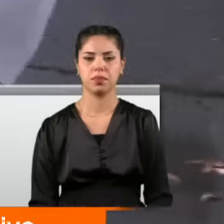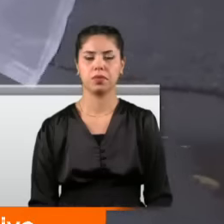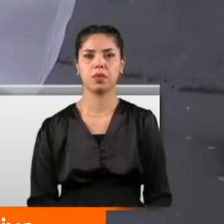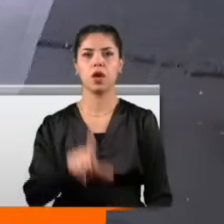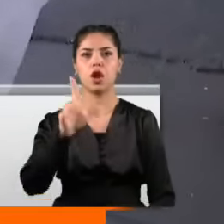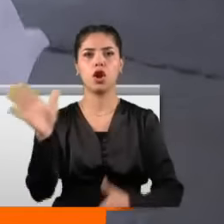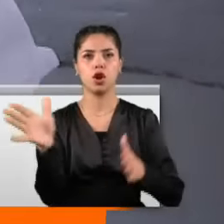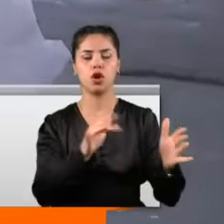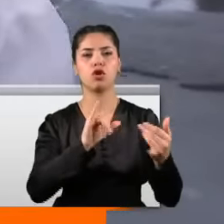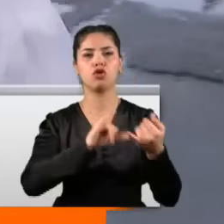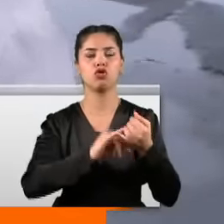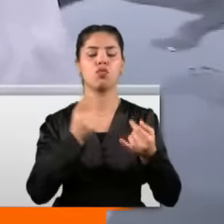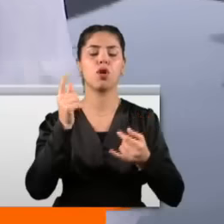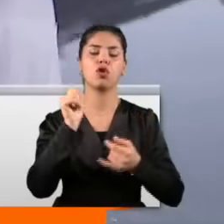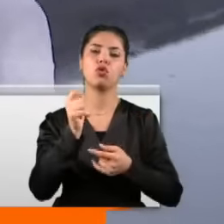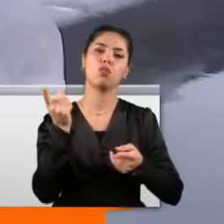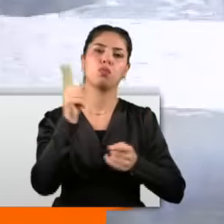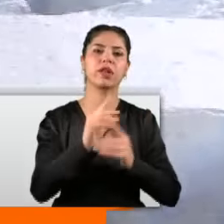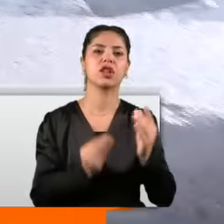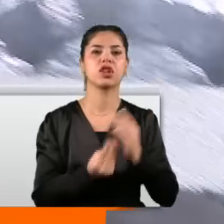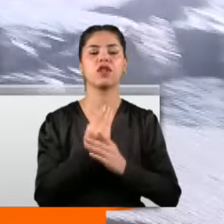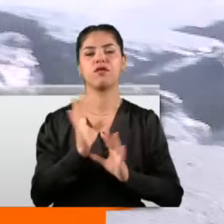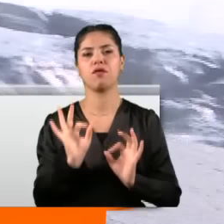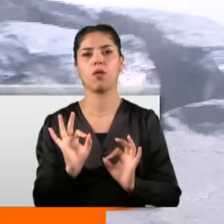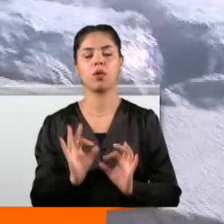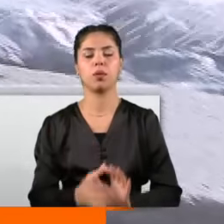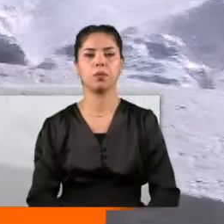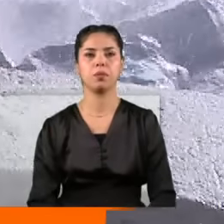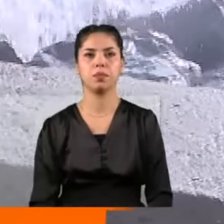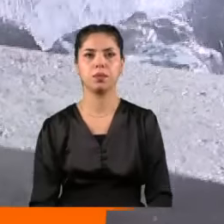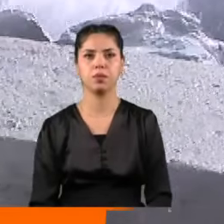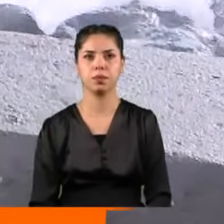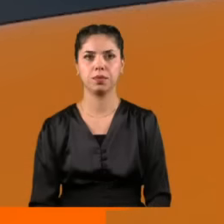Lodos'un cumartesi yeniden etkili olması bekleniyor.